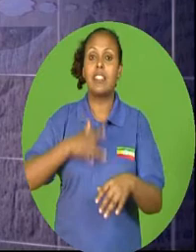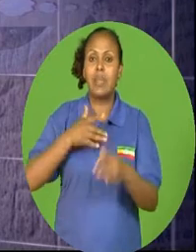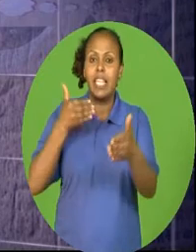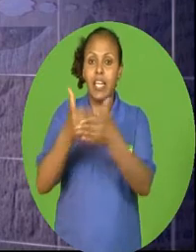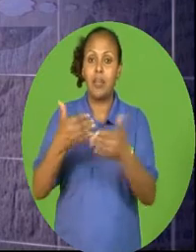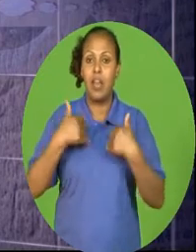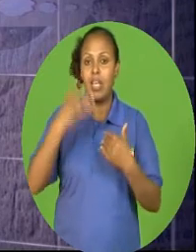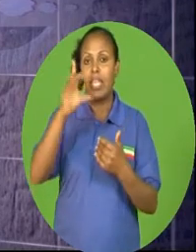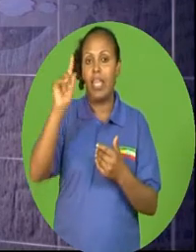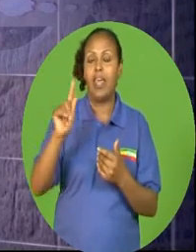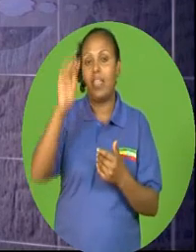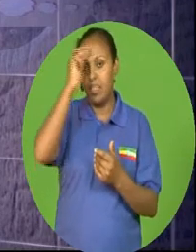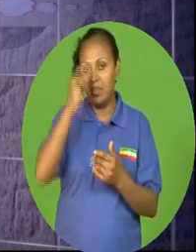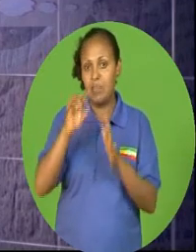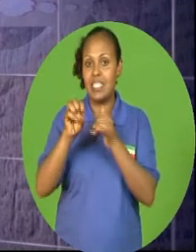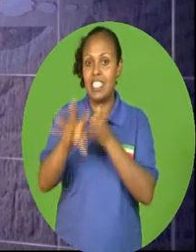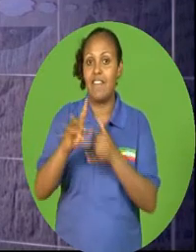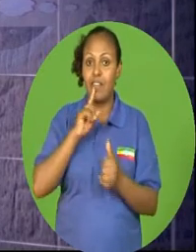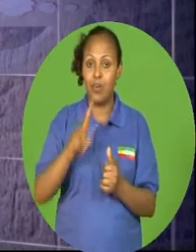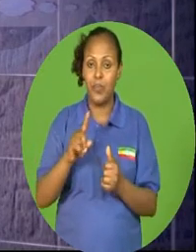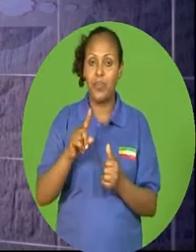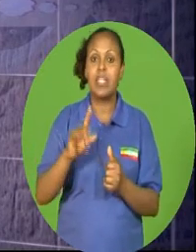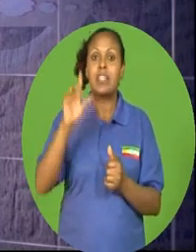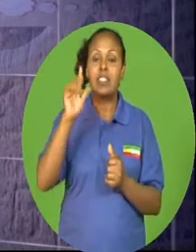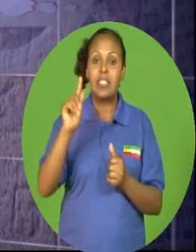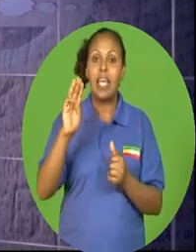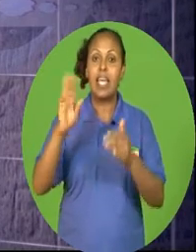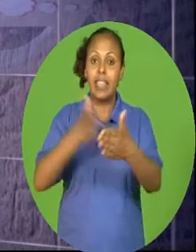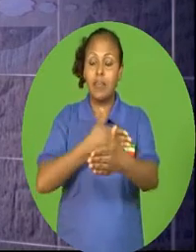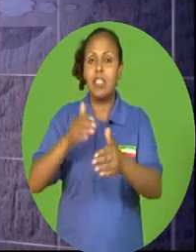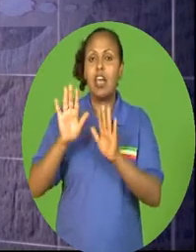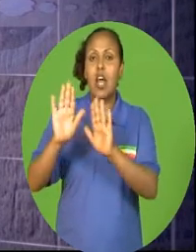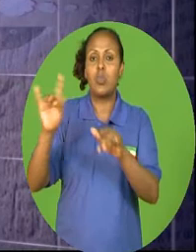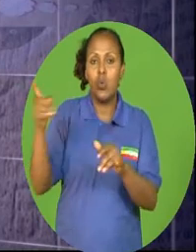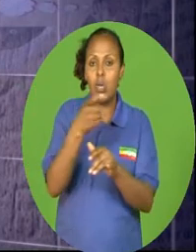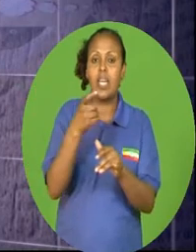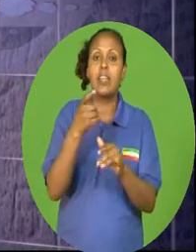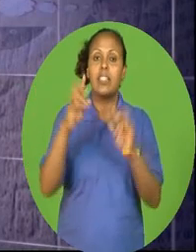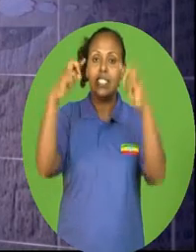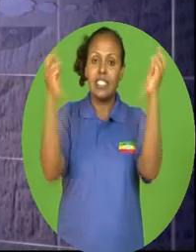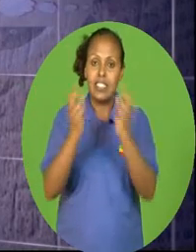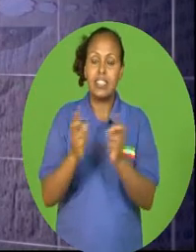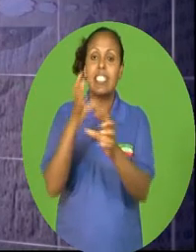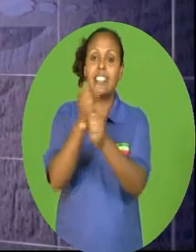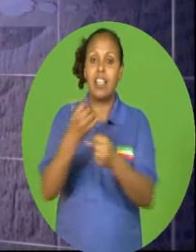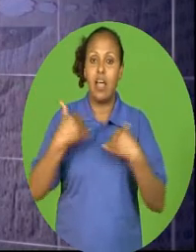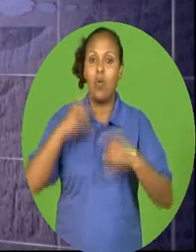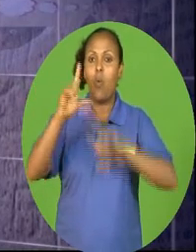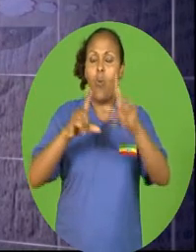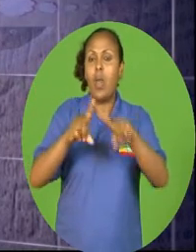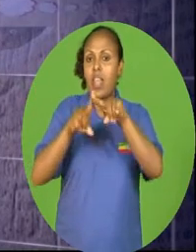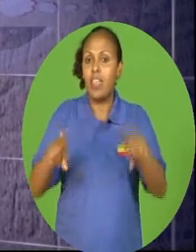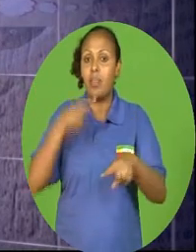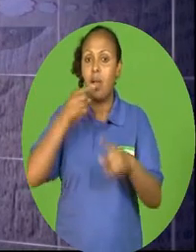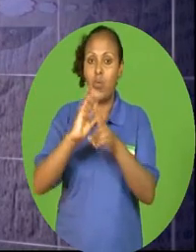ለስሜት ቅርብነት ያለው የኪነ ጥበብ ዘርፍ ነው። ስነ ግጥም የራሱ የሆነ ቅርጽና ይዘት ያለው